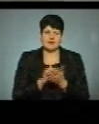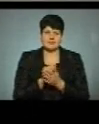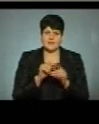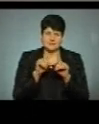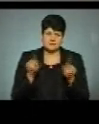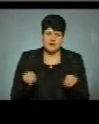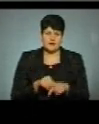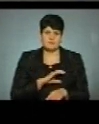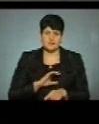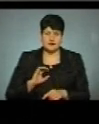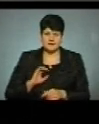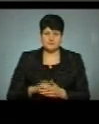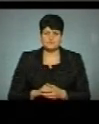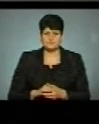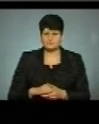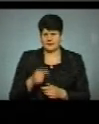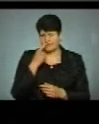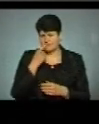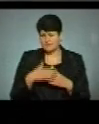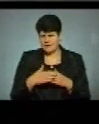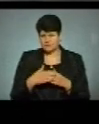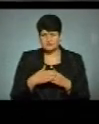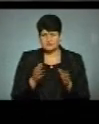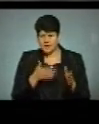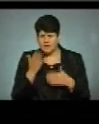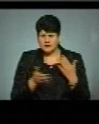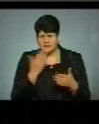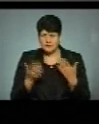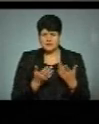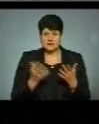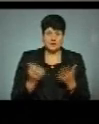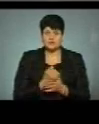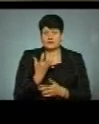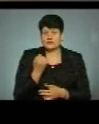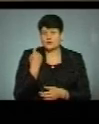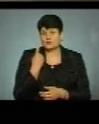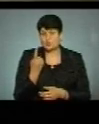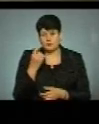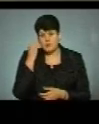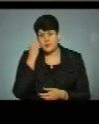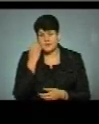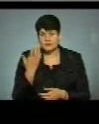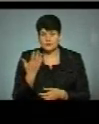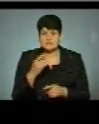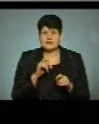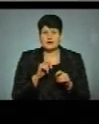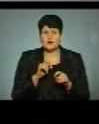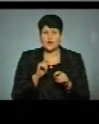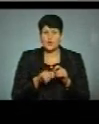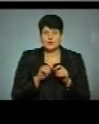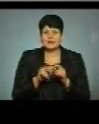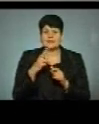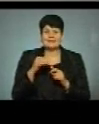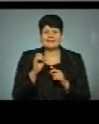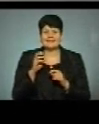На днях, перекидаючи архіви, знайшов ще одну таку пам'ятку. Це контрольний диктант з